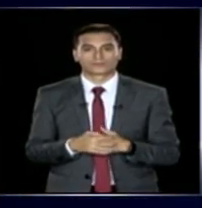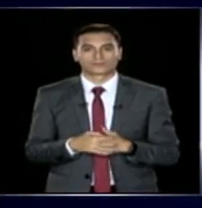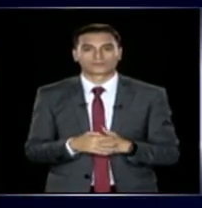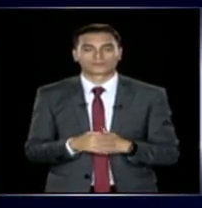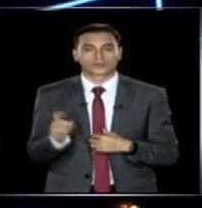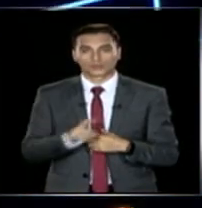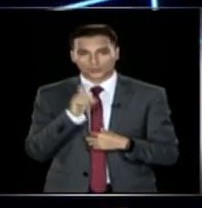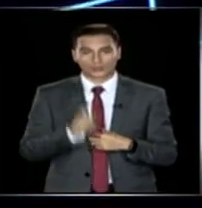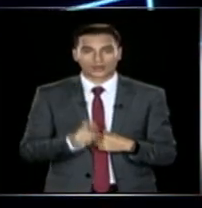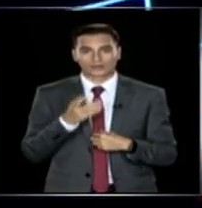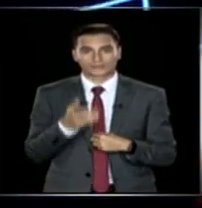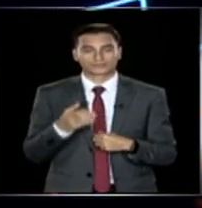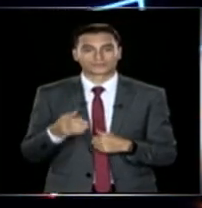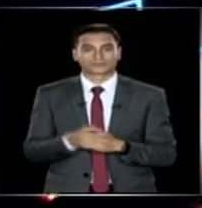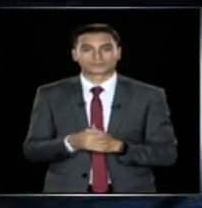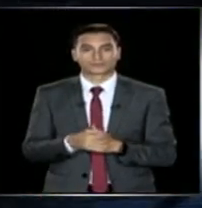والسؤال هو: